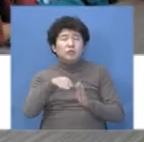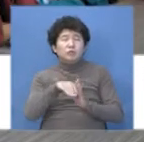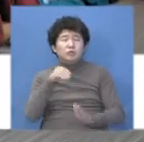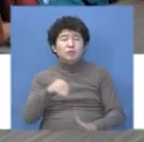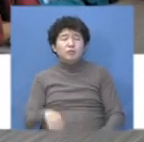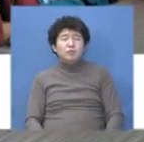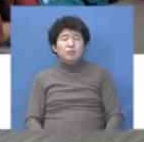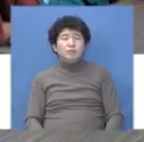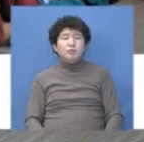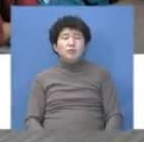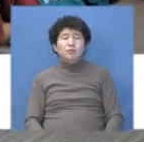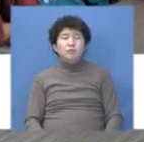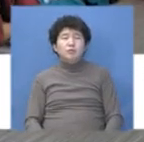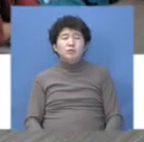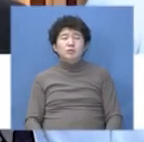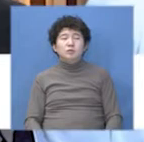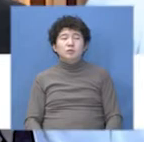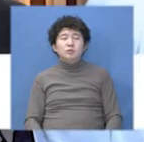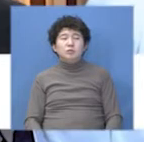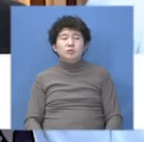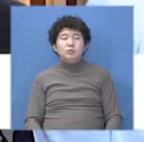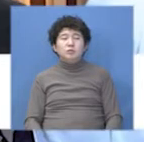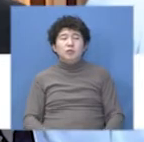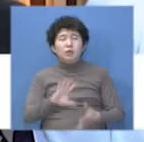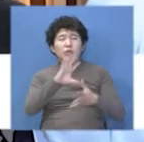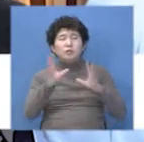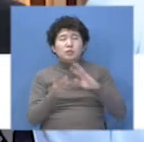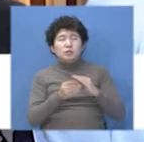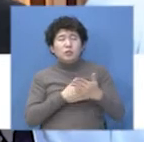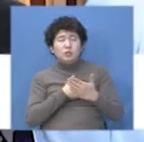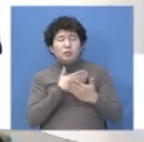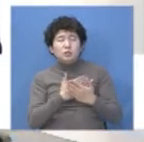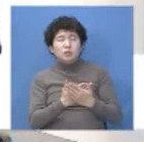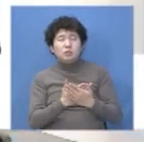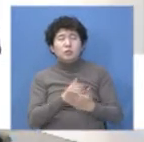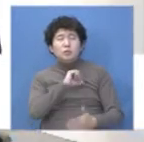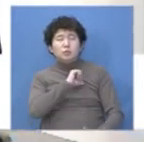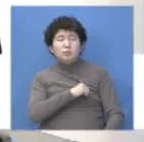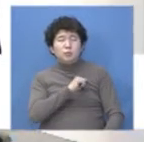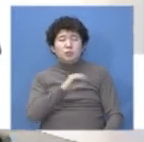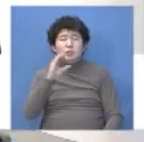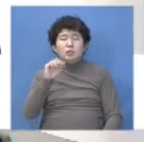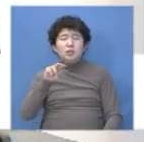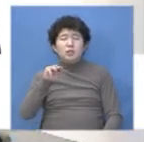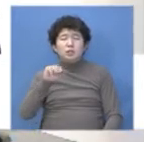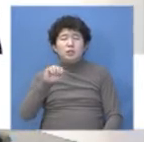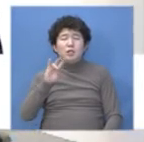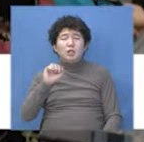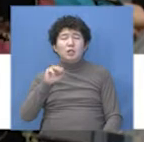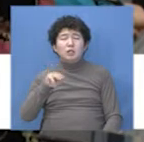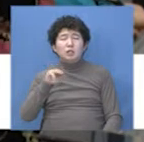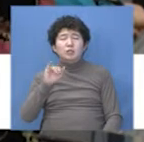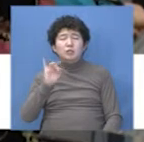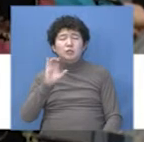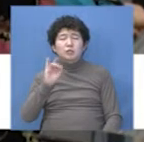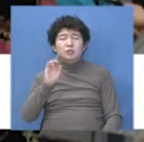Дастюргежол» единогласно выдвинули кандидатуру общественного активиста, известного правозащитника, юриста Салтанат Турсынбековой. Она известна